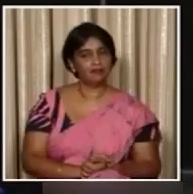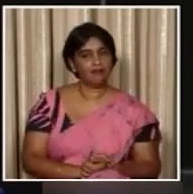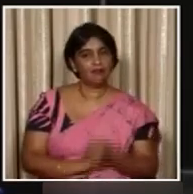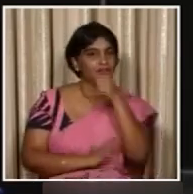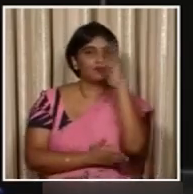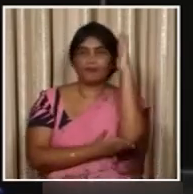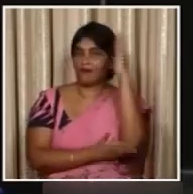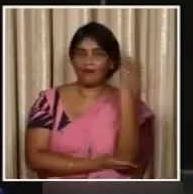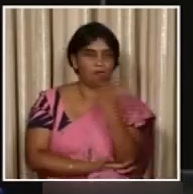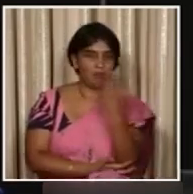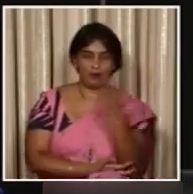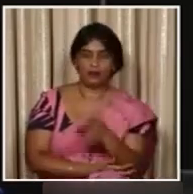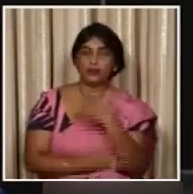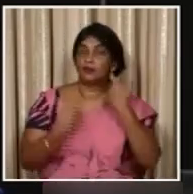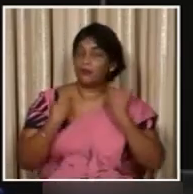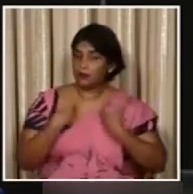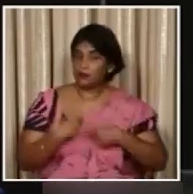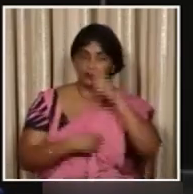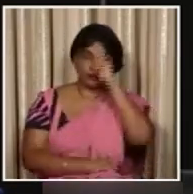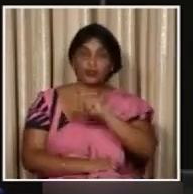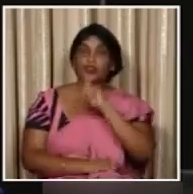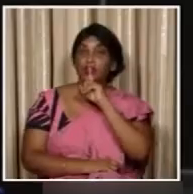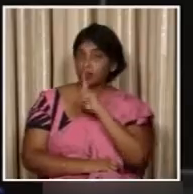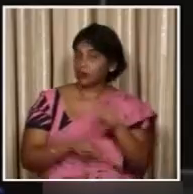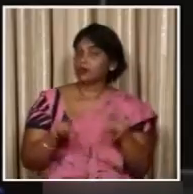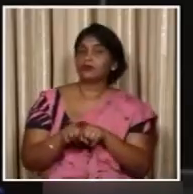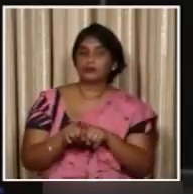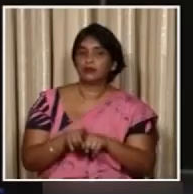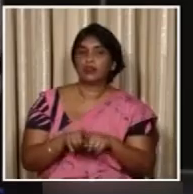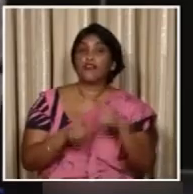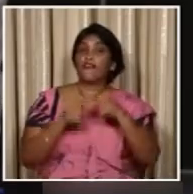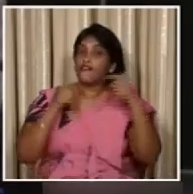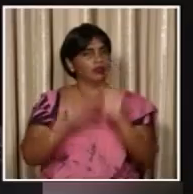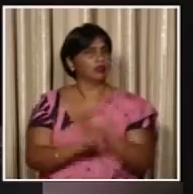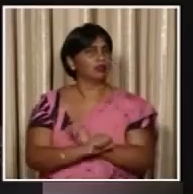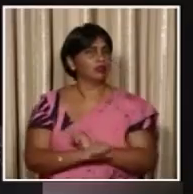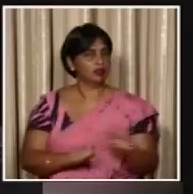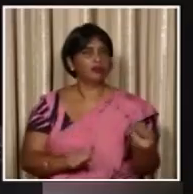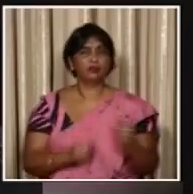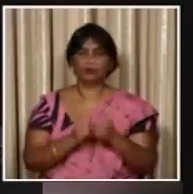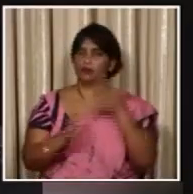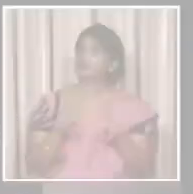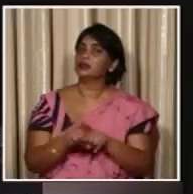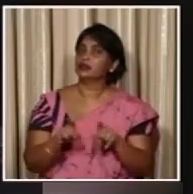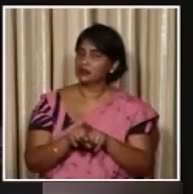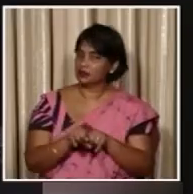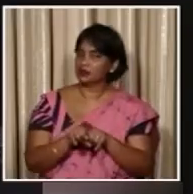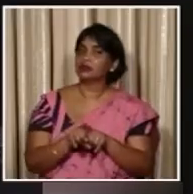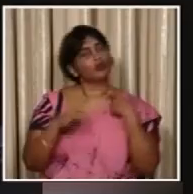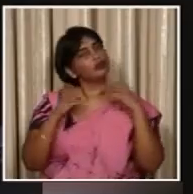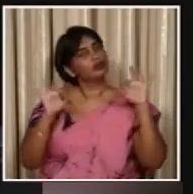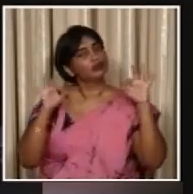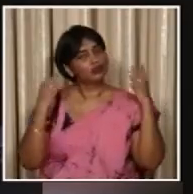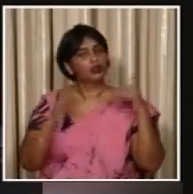අත ඔසවන්න බැරි වෙනවා. මොකද මහින්ද රාජපක්ෂ මහත්තයා කියපු විදිහට ඔයාලා මේකට විරුද්ධ වෙන්න ඕනේ. අවිධිමත් ආකාරයෙන්